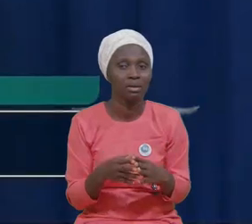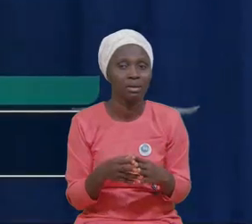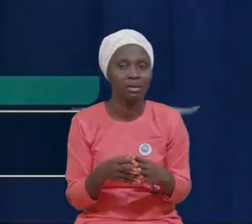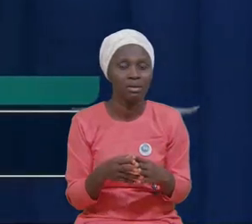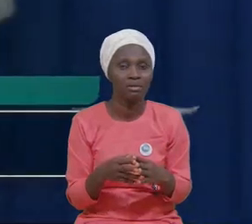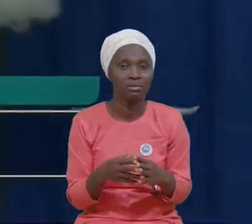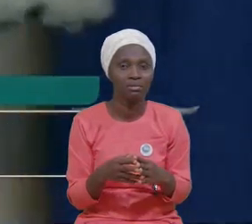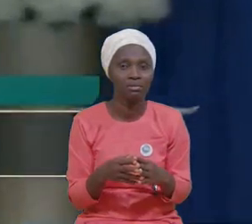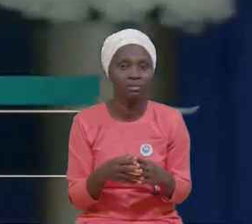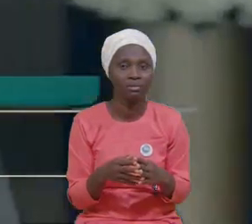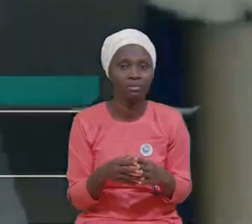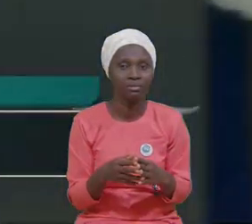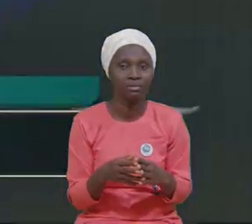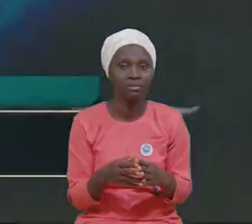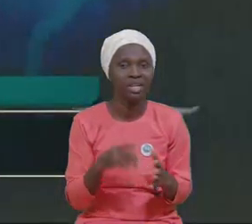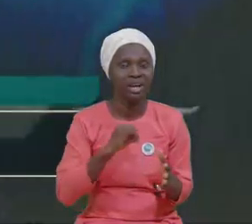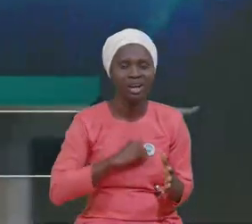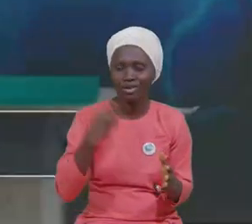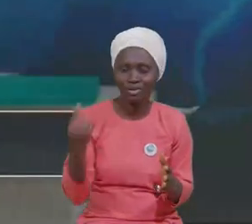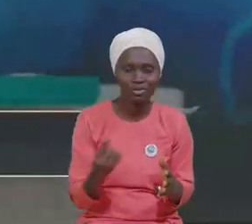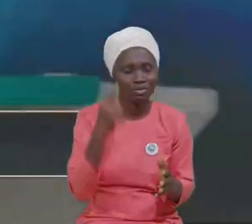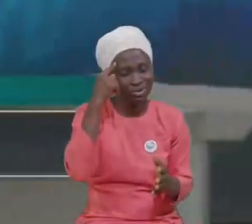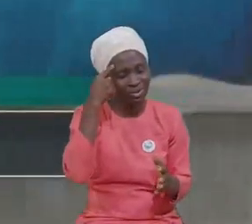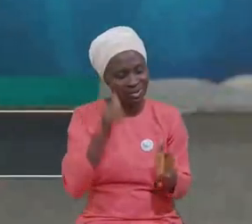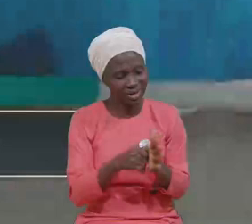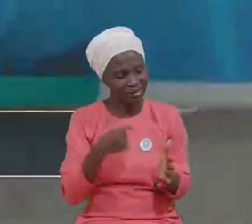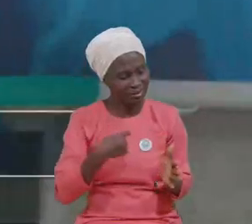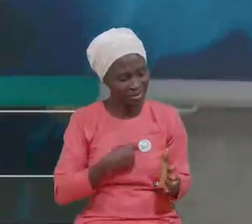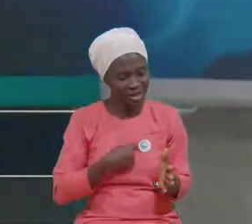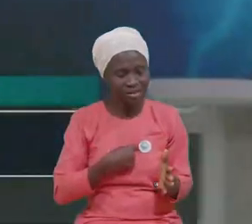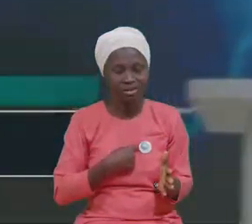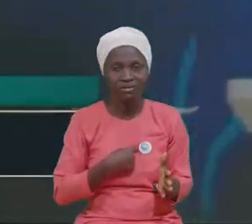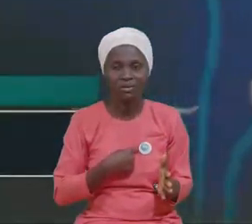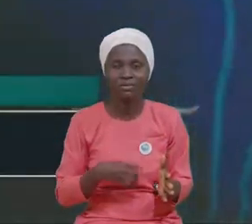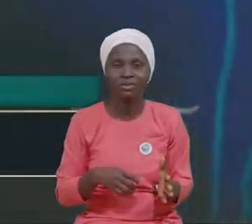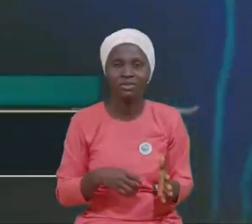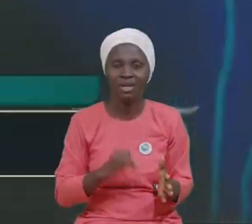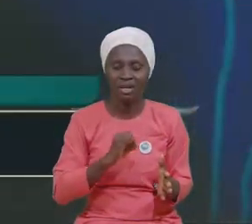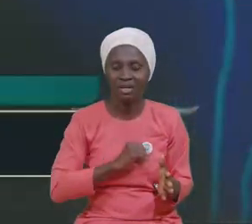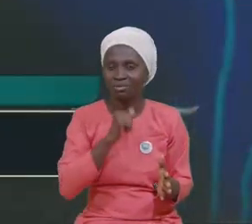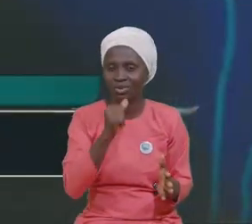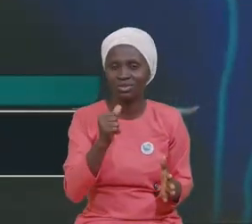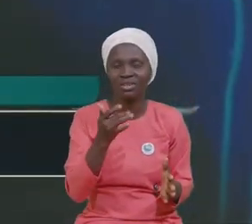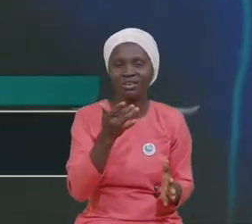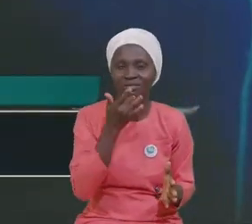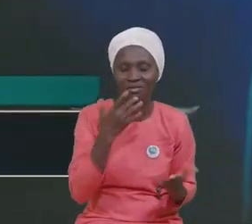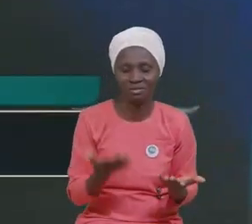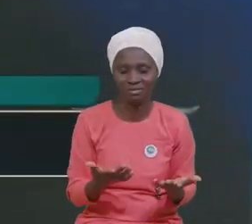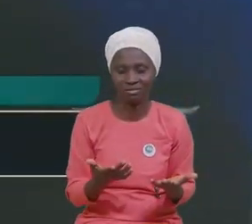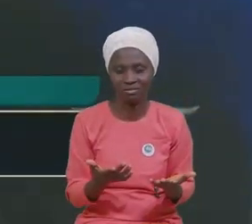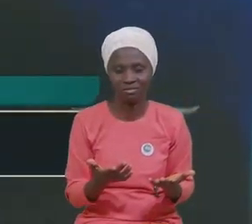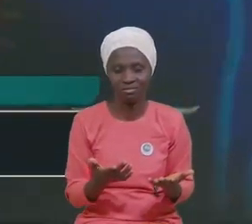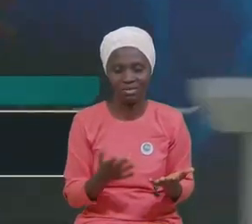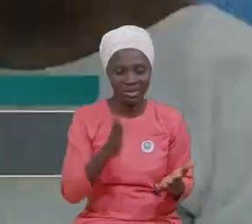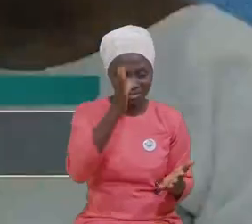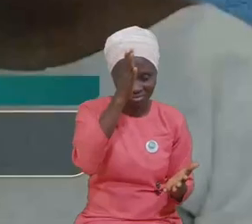Je pense tout le temps que je suis malheureux. Papa et maman ne m'ont pas bien